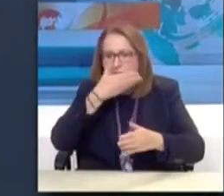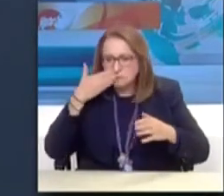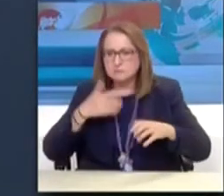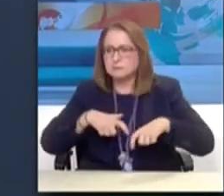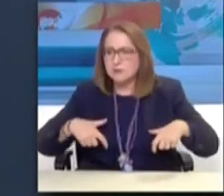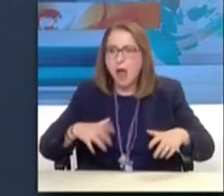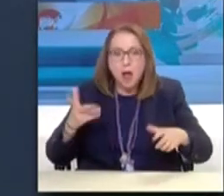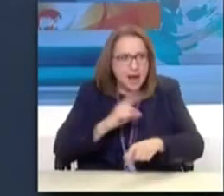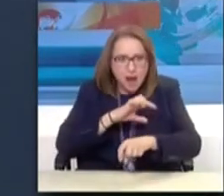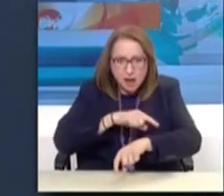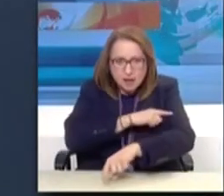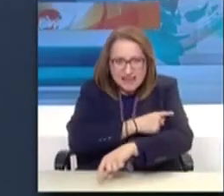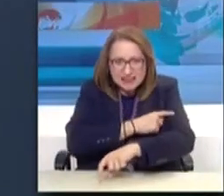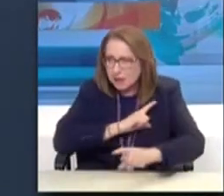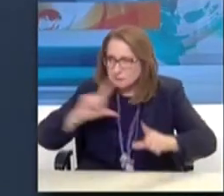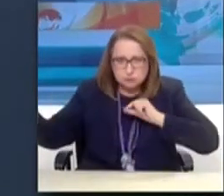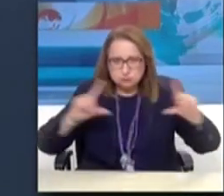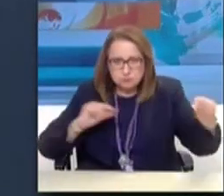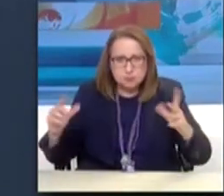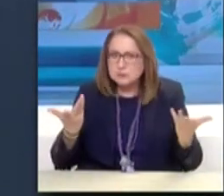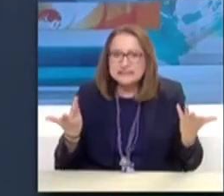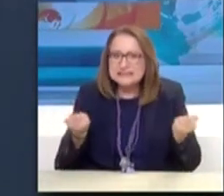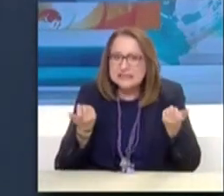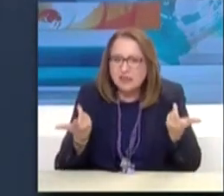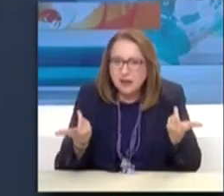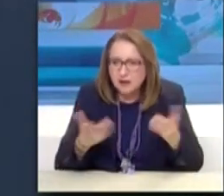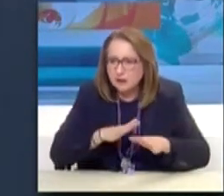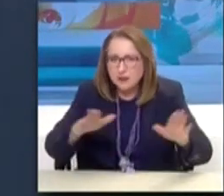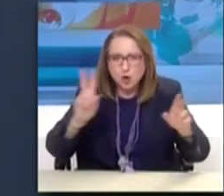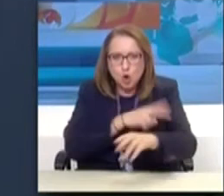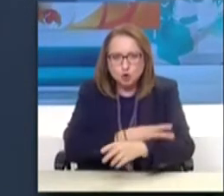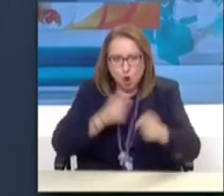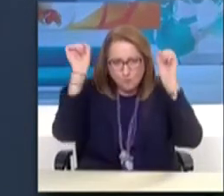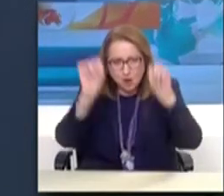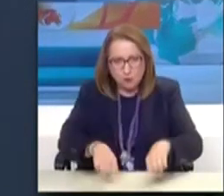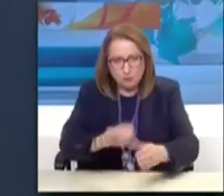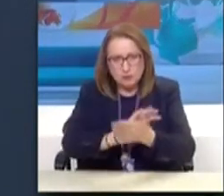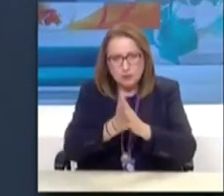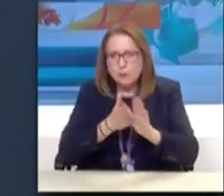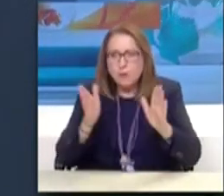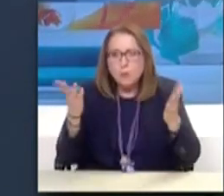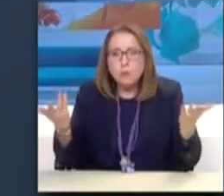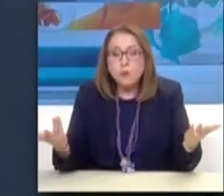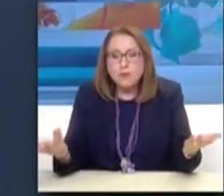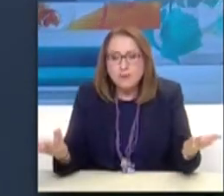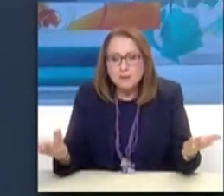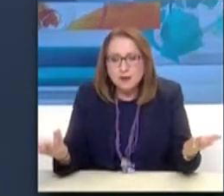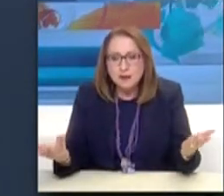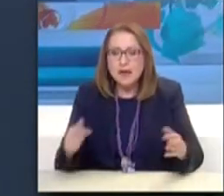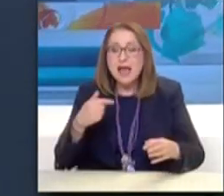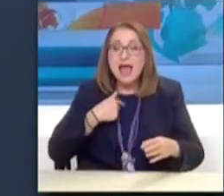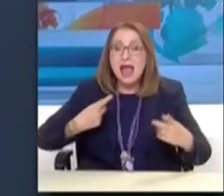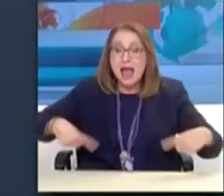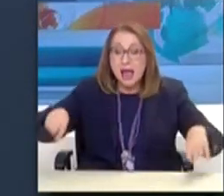νοσοκομιακές μας μονάδες. Πρέπει όλοι να γνωρίζουμε πως όσο περισσότερο καθυστερεί η κορύφωση του κύματος